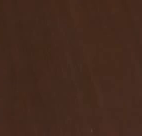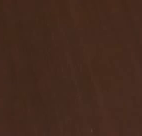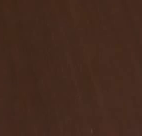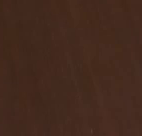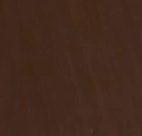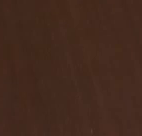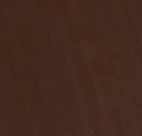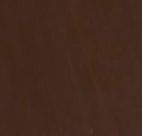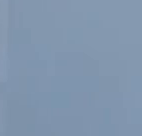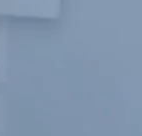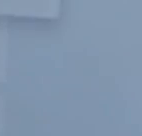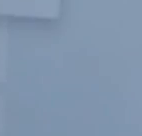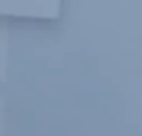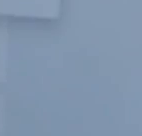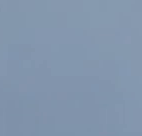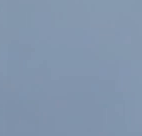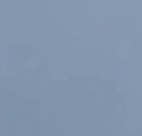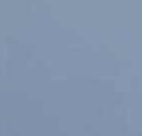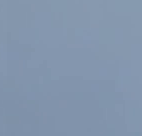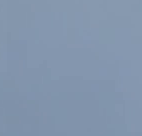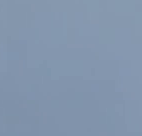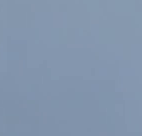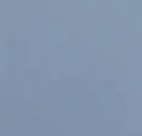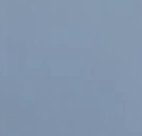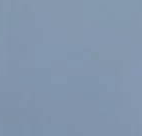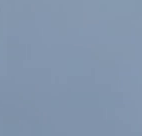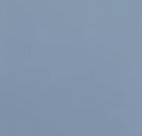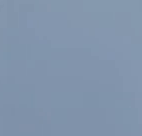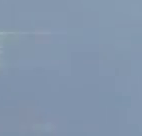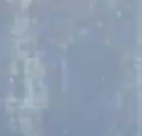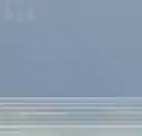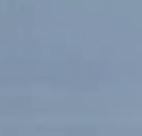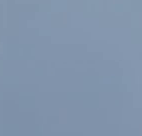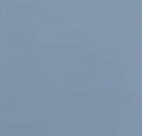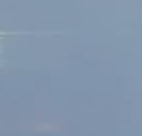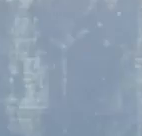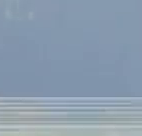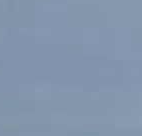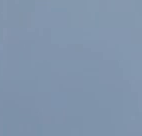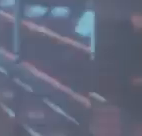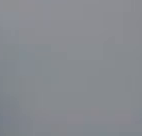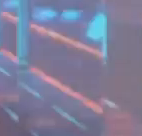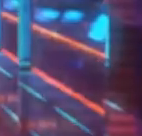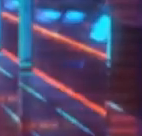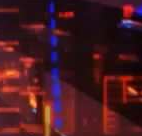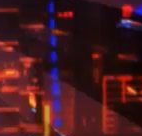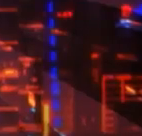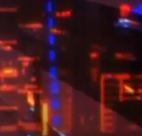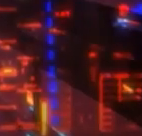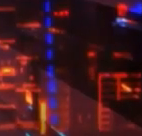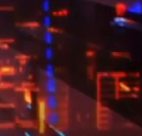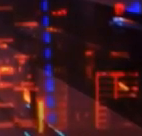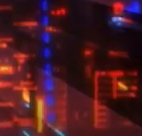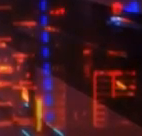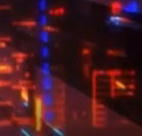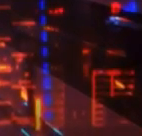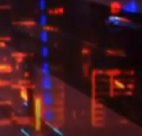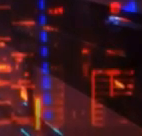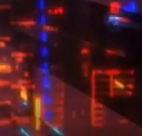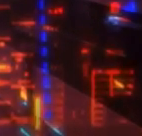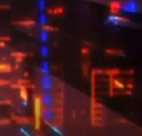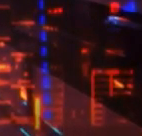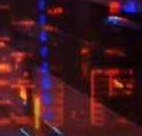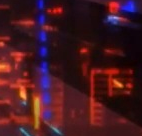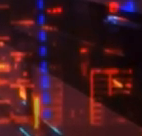periksa kesahihan sesuatu berita atau maklumat sebelum membuat sebarang berfungsi Al untuk elakkan Anda